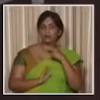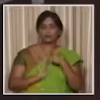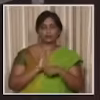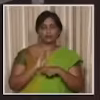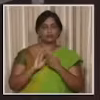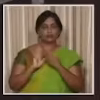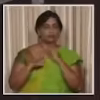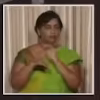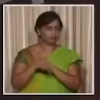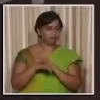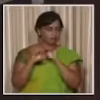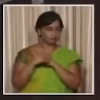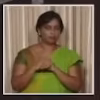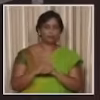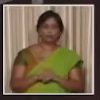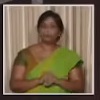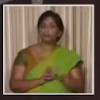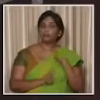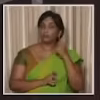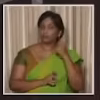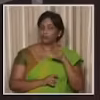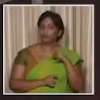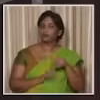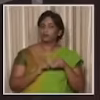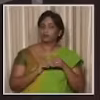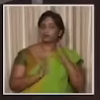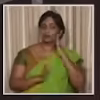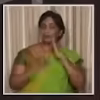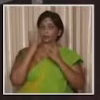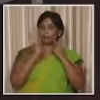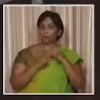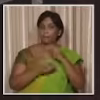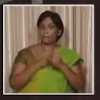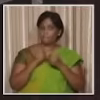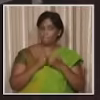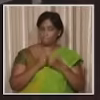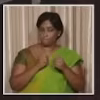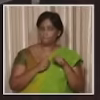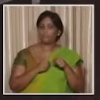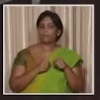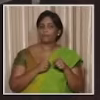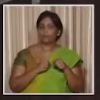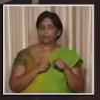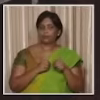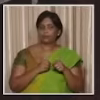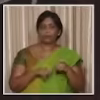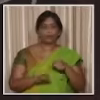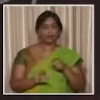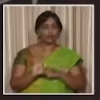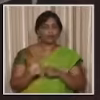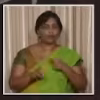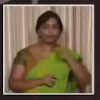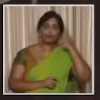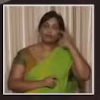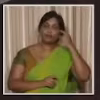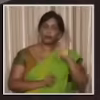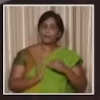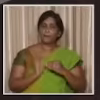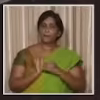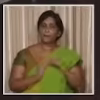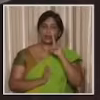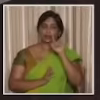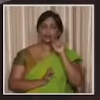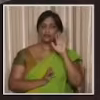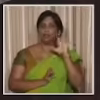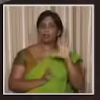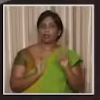ලංකාව හඳුරගෙන තියෙනවා ඒ නිසා මේ වෙනකොට සංචාරක ව්‍යාපාරය මේ අවුරුද්දේ අපි බලාපොරොත්තු වෙනවා මිලියන